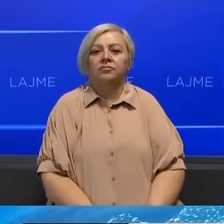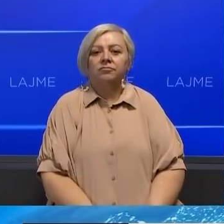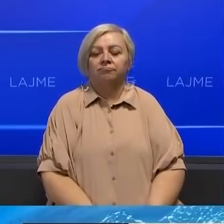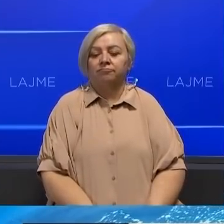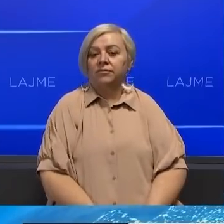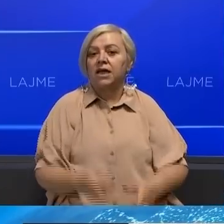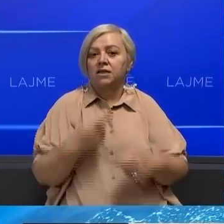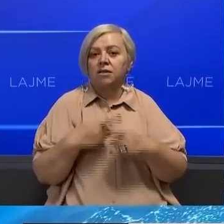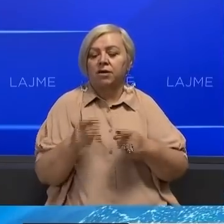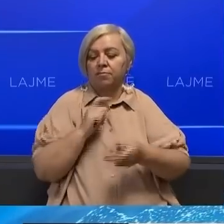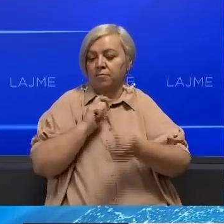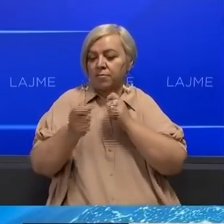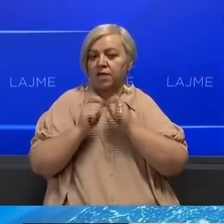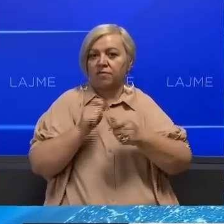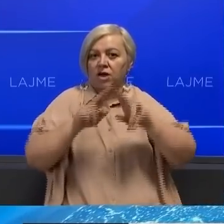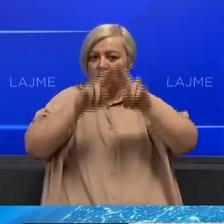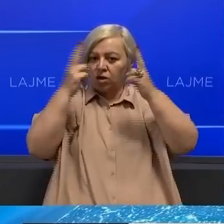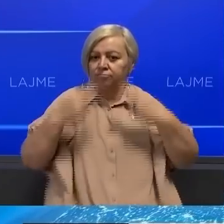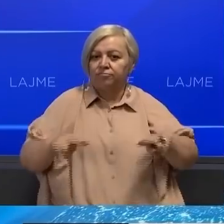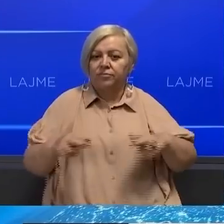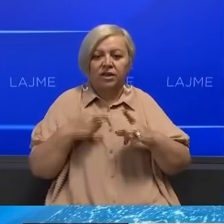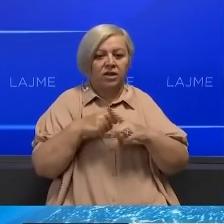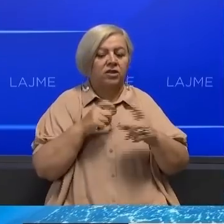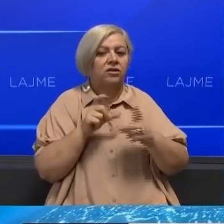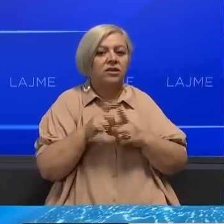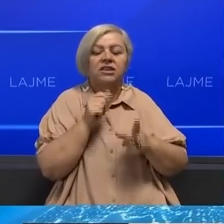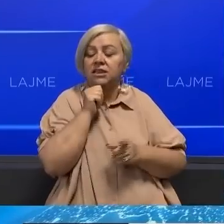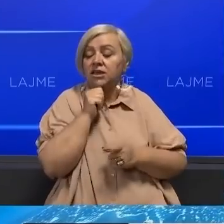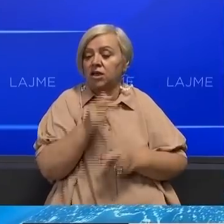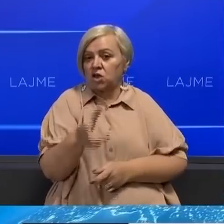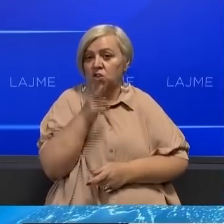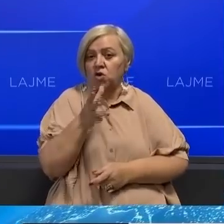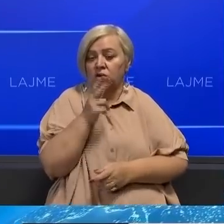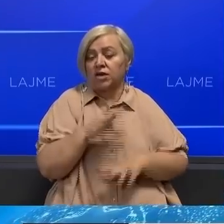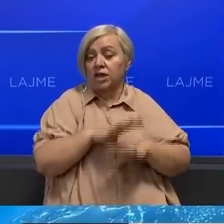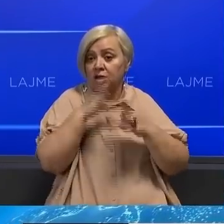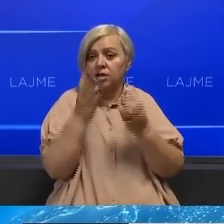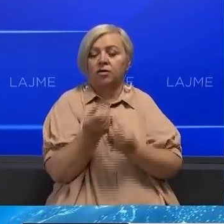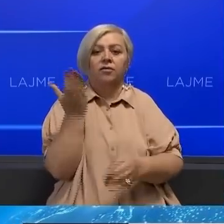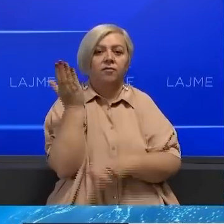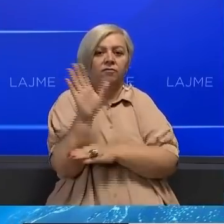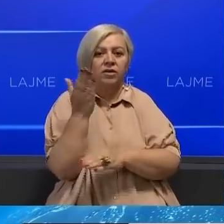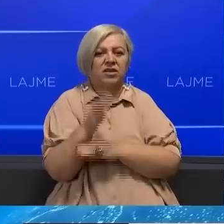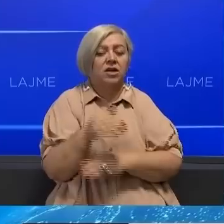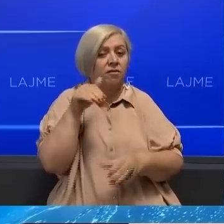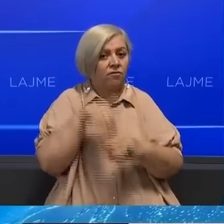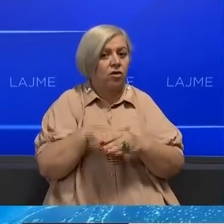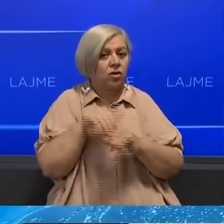Sa i përket marrëveshjeve ndërkombëtare, KDI kërkon nga të gjithë deputetët që t'i votojnë